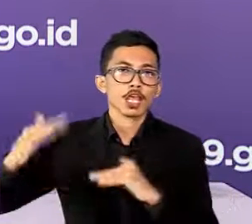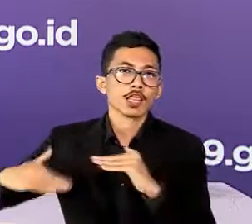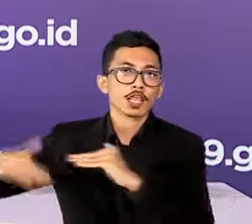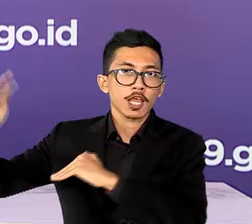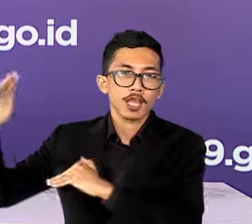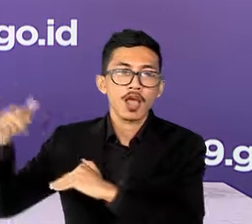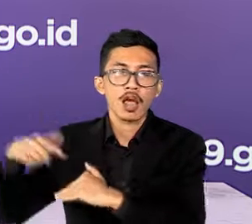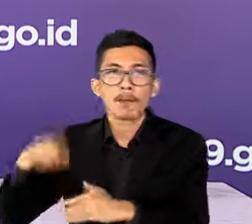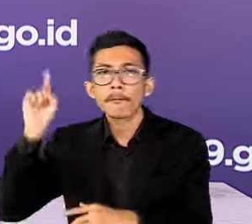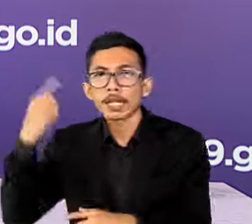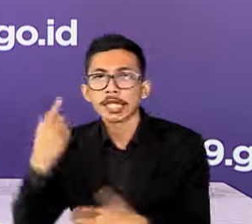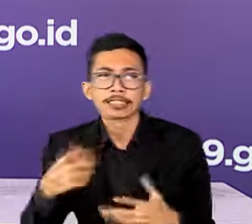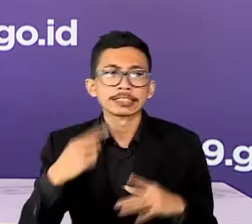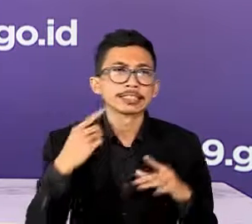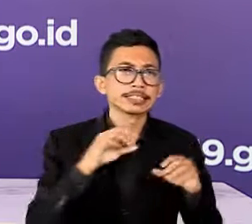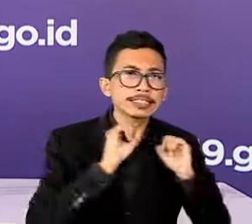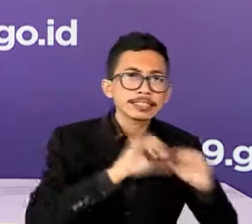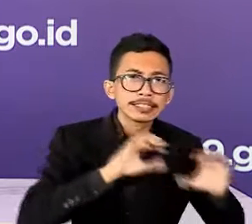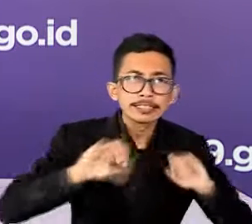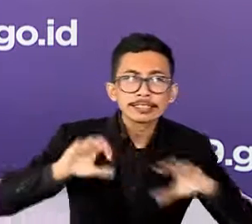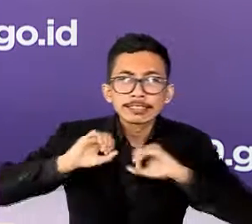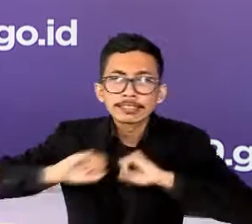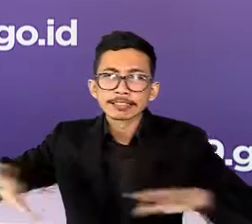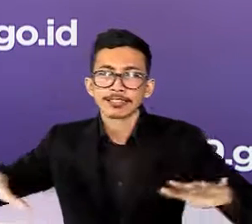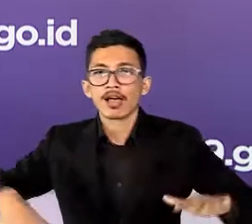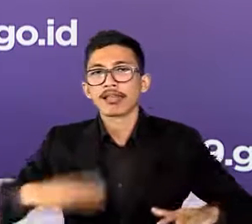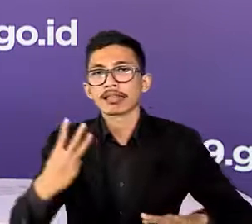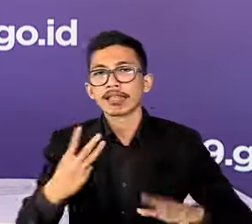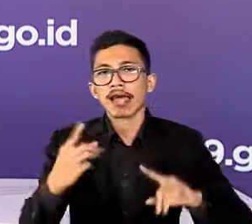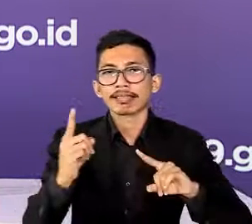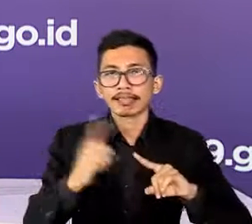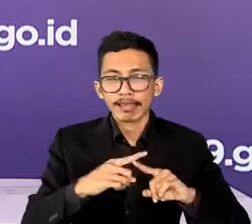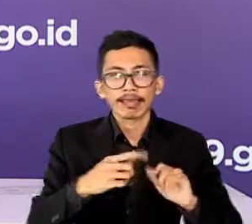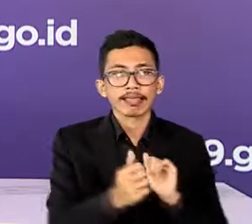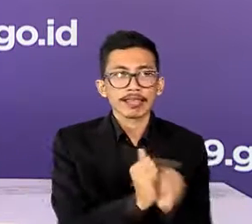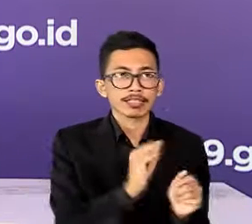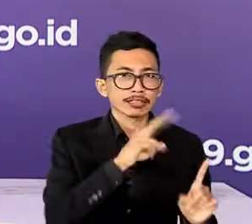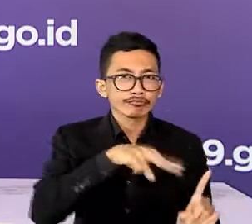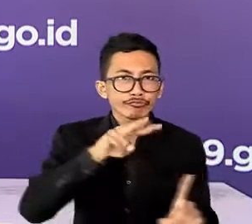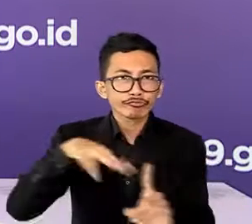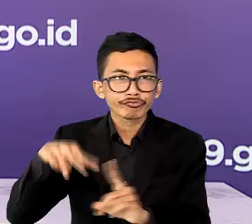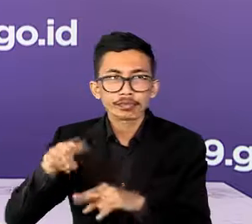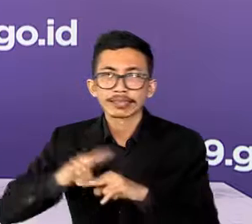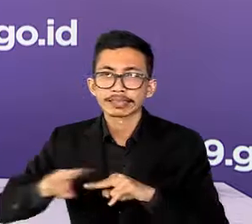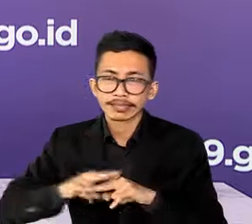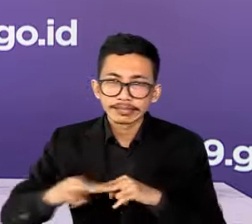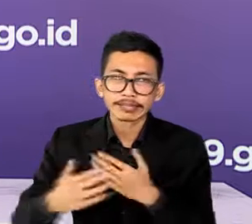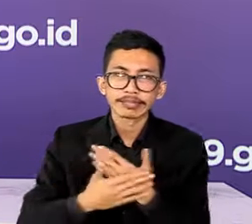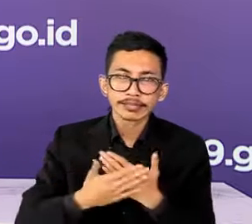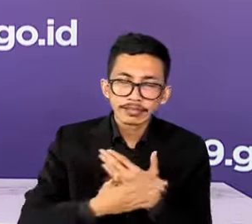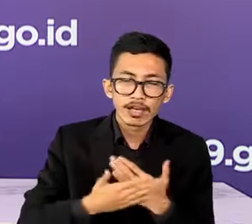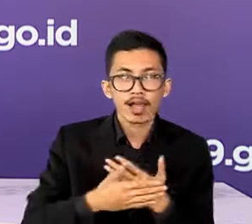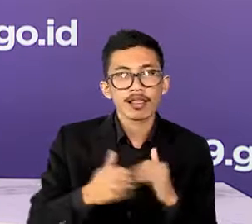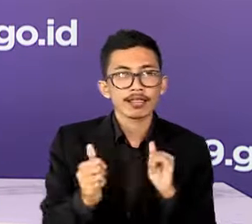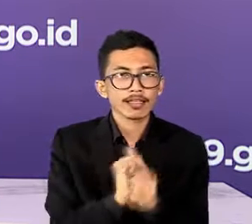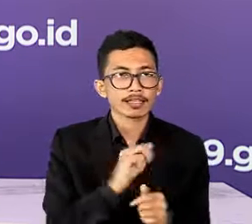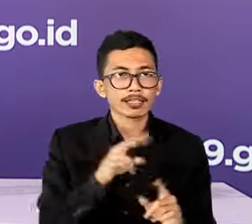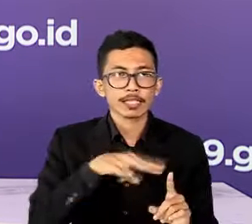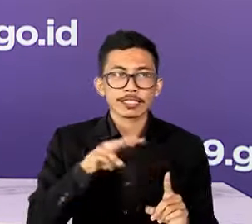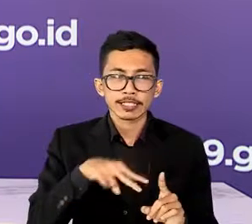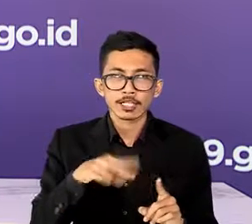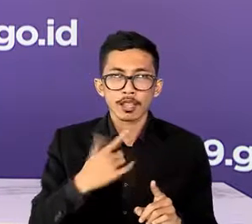upaya 3t selama masa ppkm melalui instruksi kepada seluruh Dinas Kesehatan terkait memasifkan testing